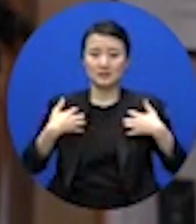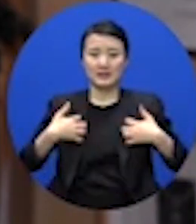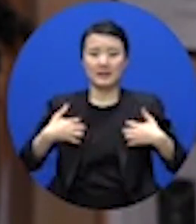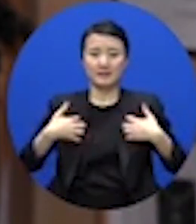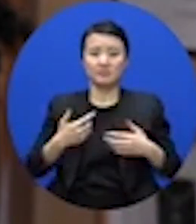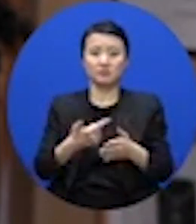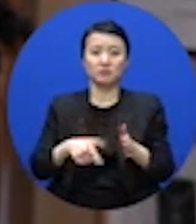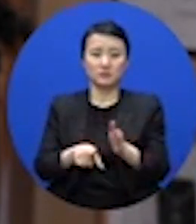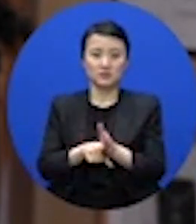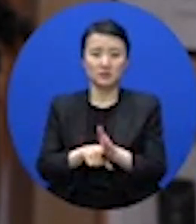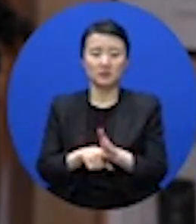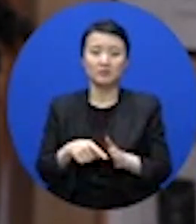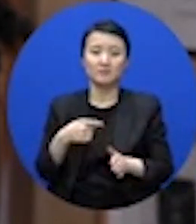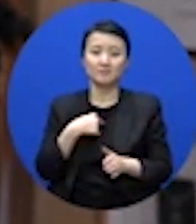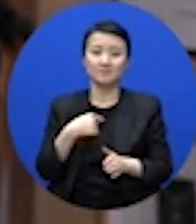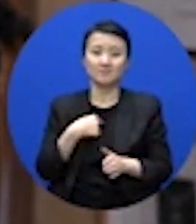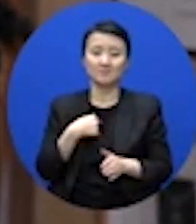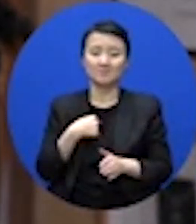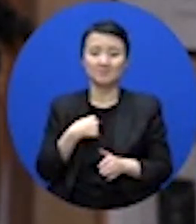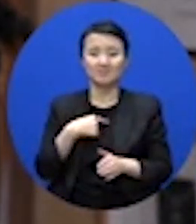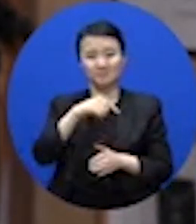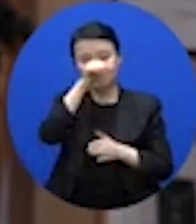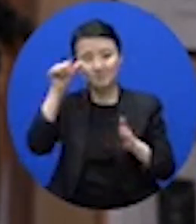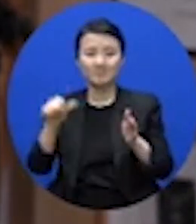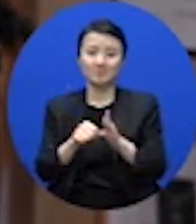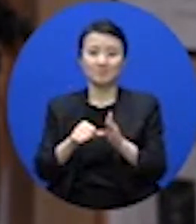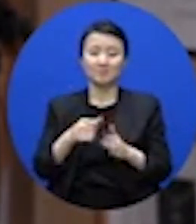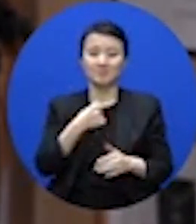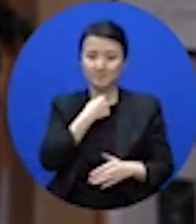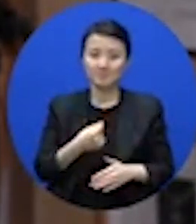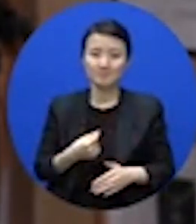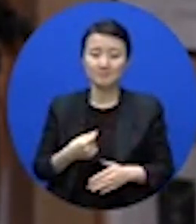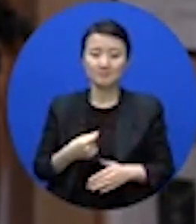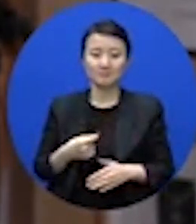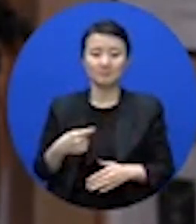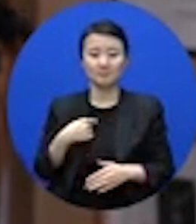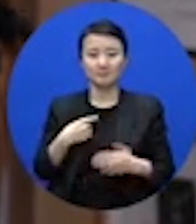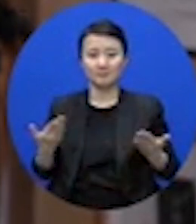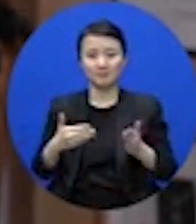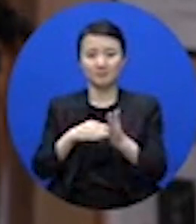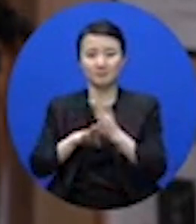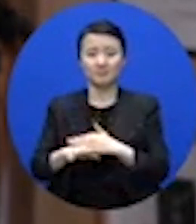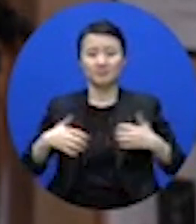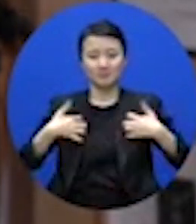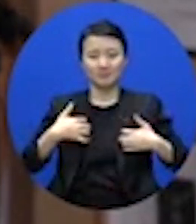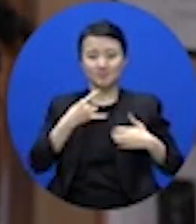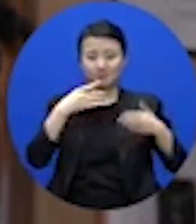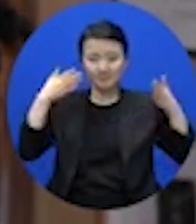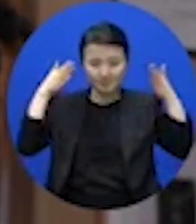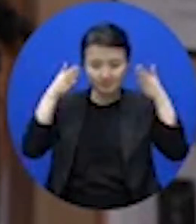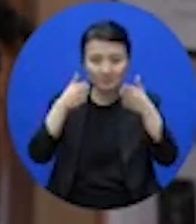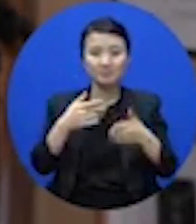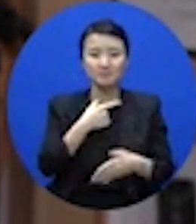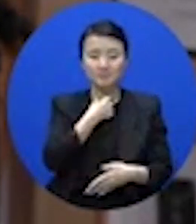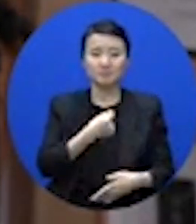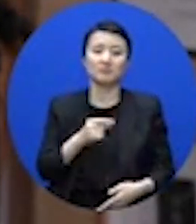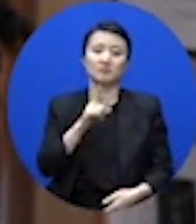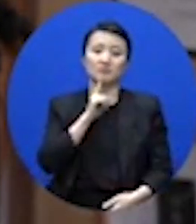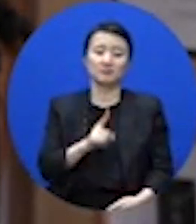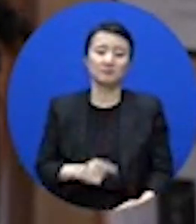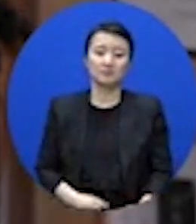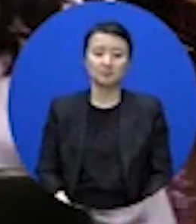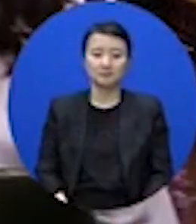태어났다. 그래서 모든 여가와 직장을 마치면 게임을 하고 싶다. 그리고 또